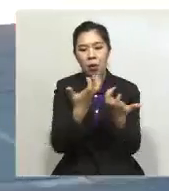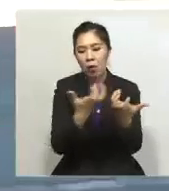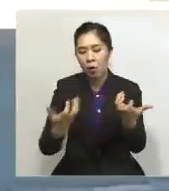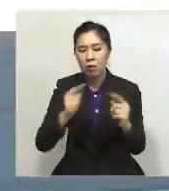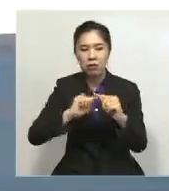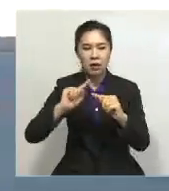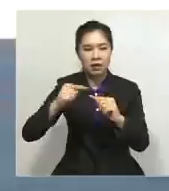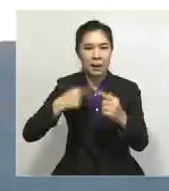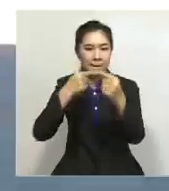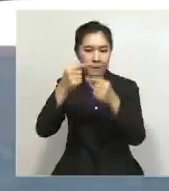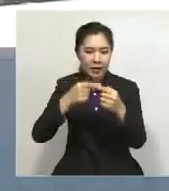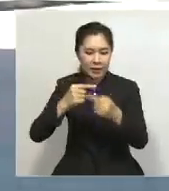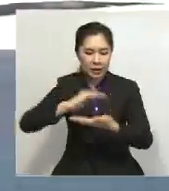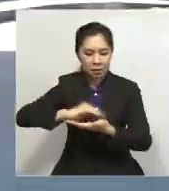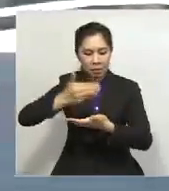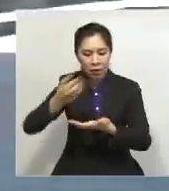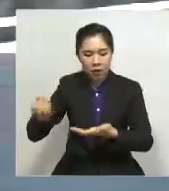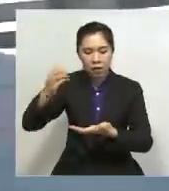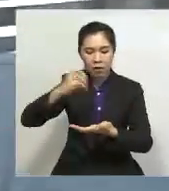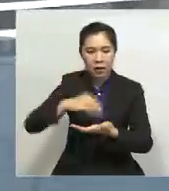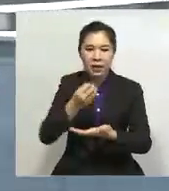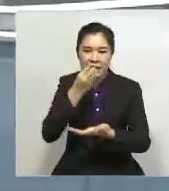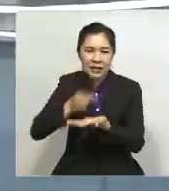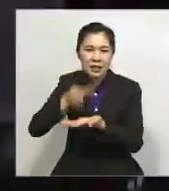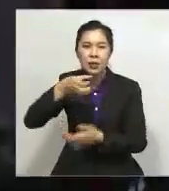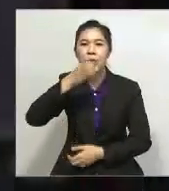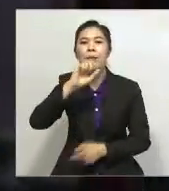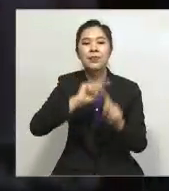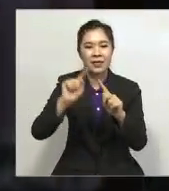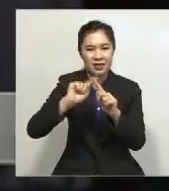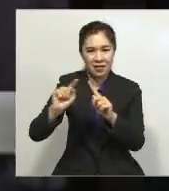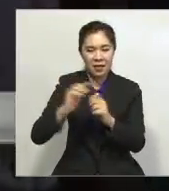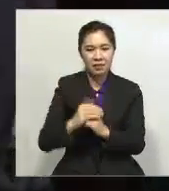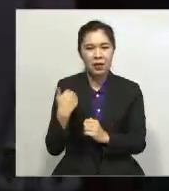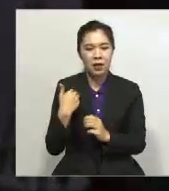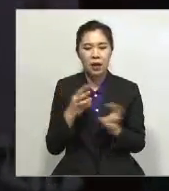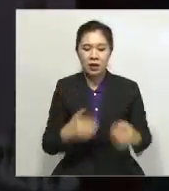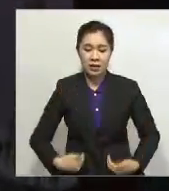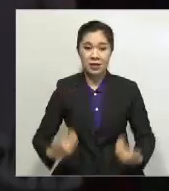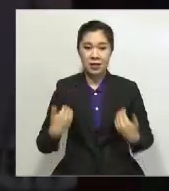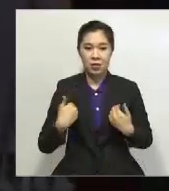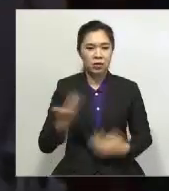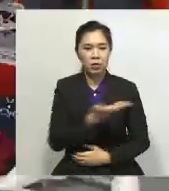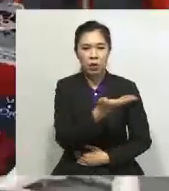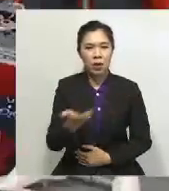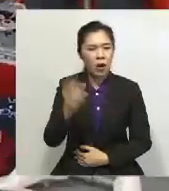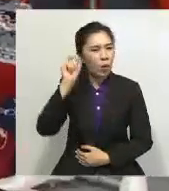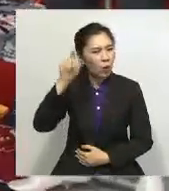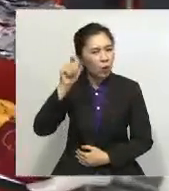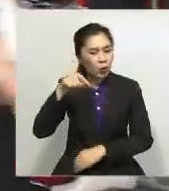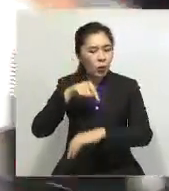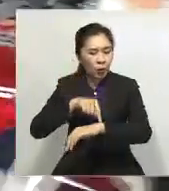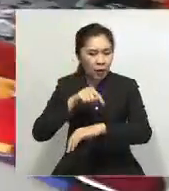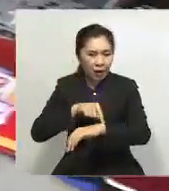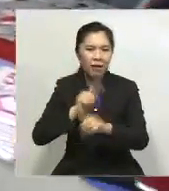ใช้พลาสติกเป็นบรรจุภัณฑ์สำหรับอาหารแล้วก็เครื่องดื่มค่ะก็เนื่องมาจากว่าวิถีชีวิตของพวกเราเนี่ยนะคะที่เร่งรีบเราเลย